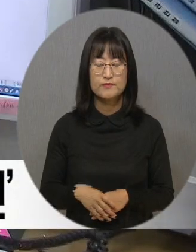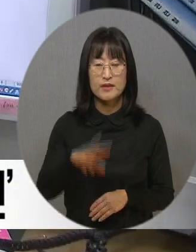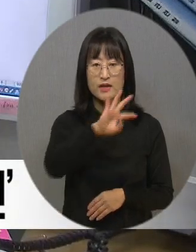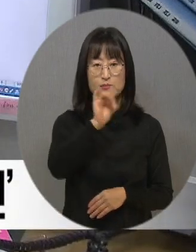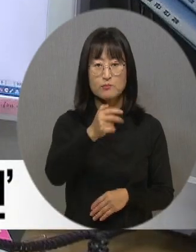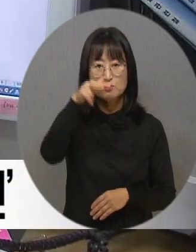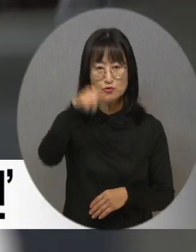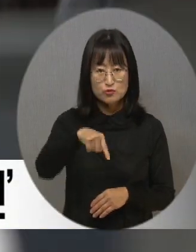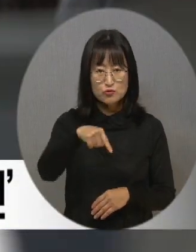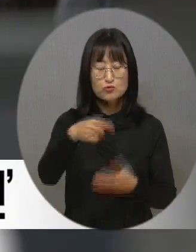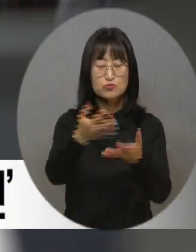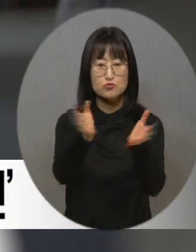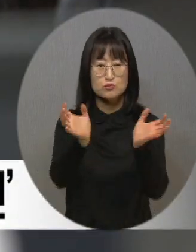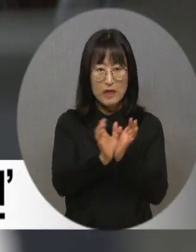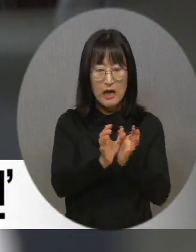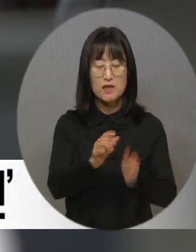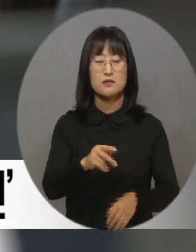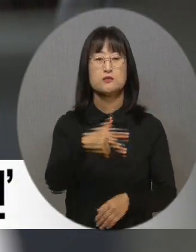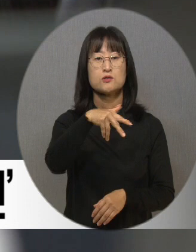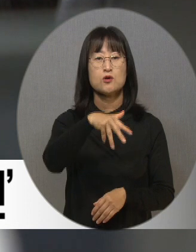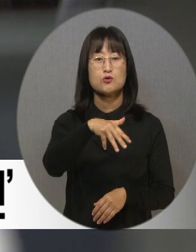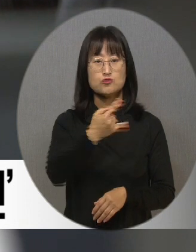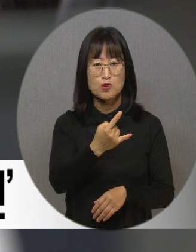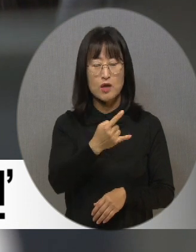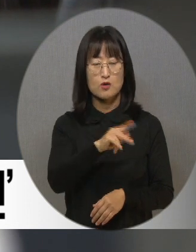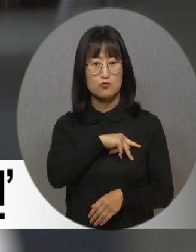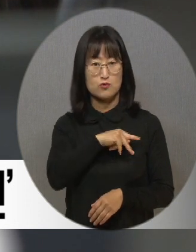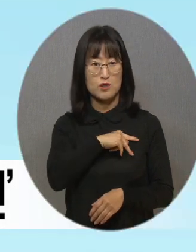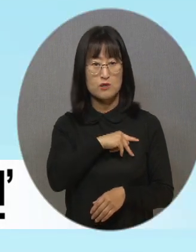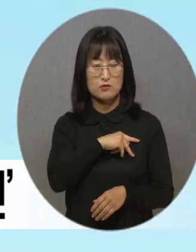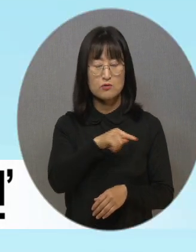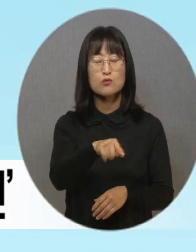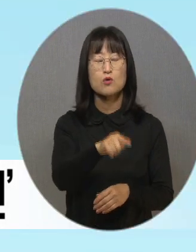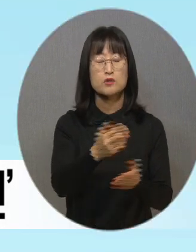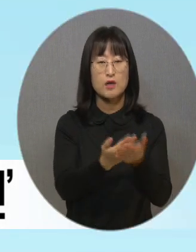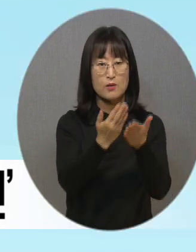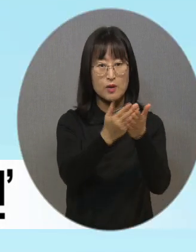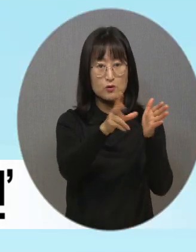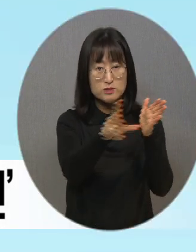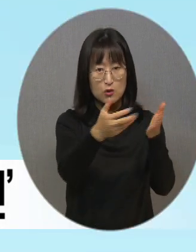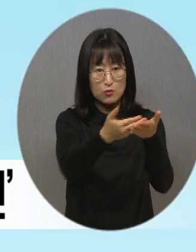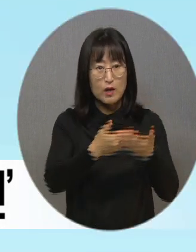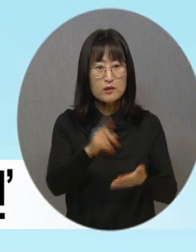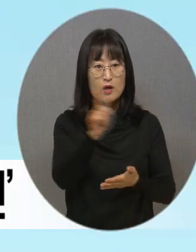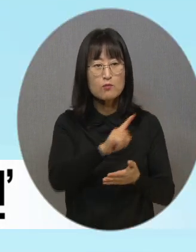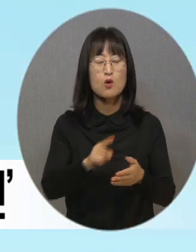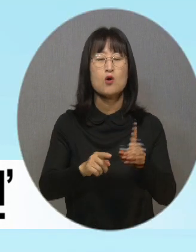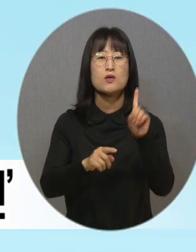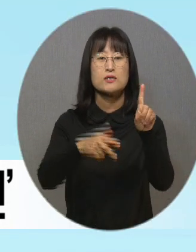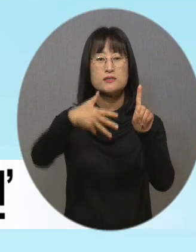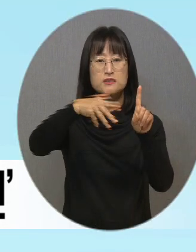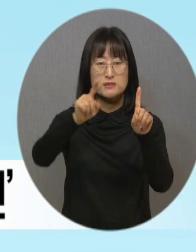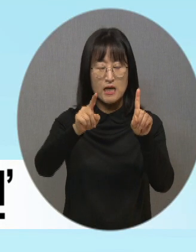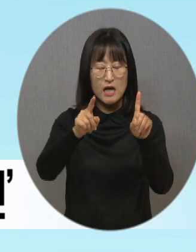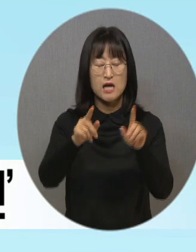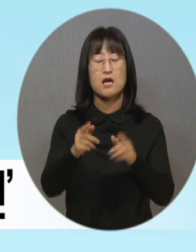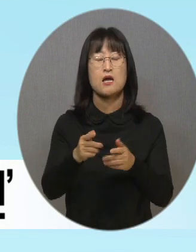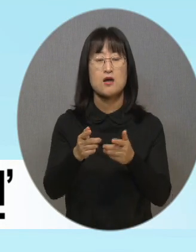더불어민주당 최혜영 의원이 개발원에서 제출받은 자료에 따르면 1차 시범사업에 참여한 85개